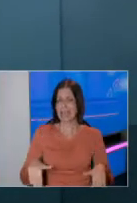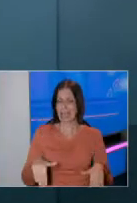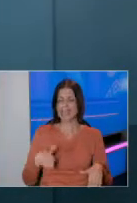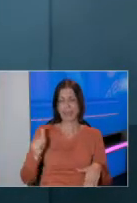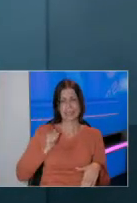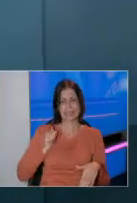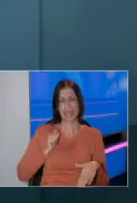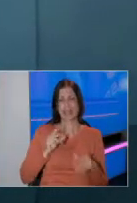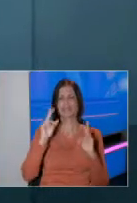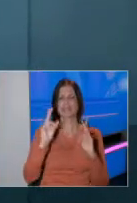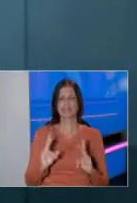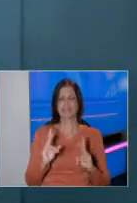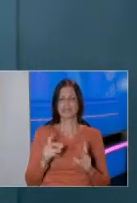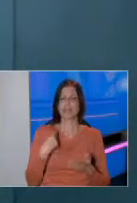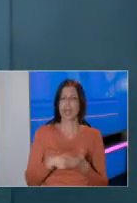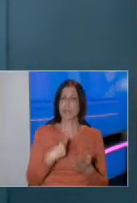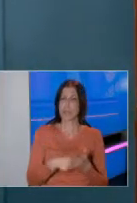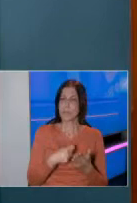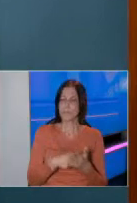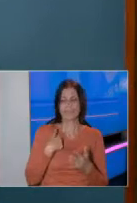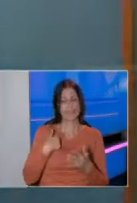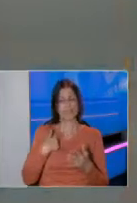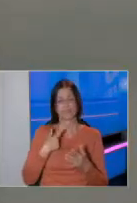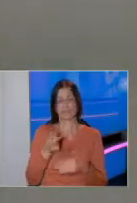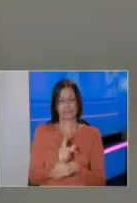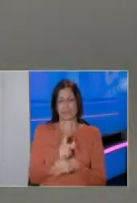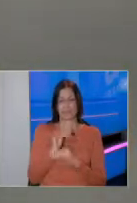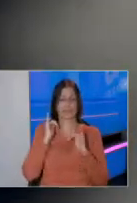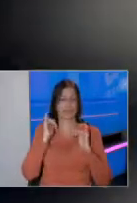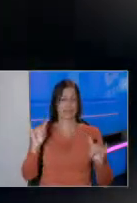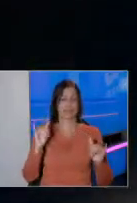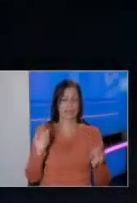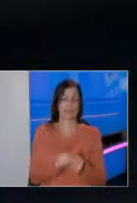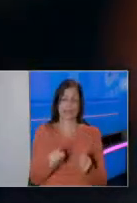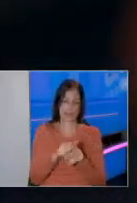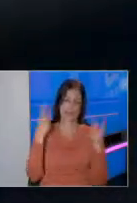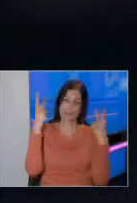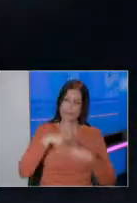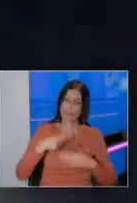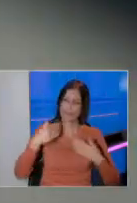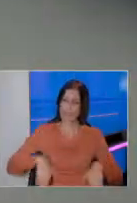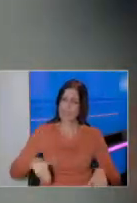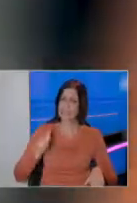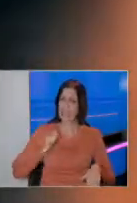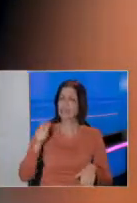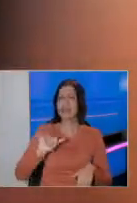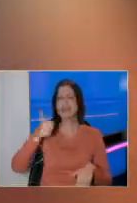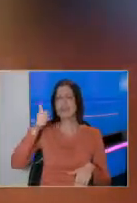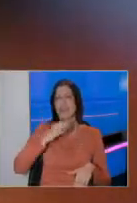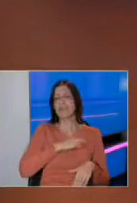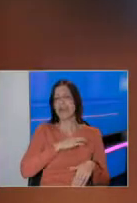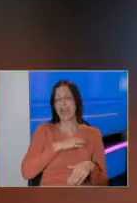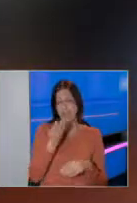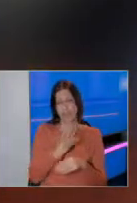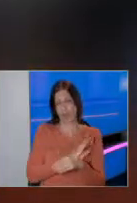התגמולים. ואנחנו מיד נזעקנו, מכיוון שכמו שאתה מבין, נכי צה"ל הם בין הראשונים להיפגע בקורונה,